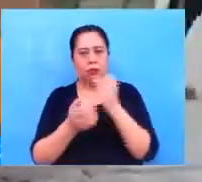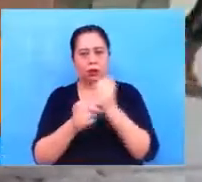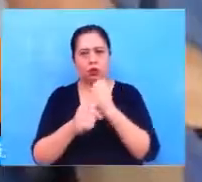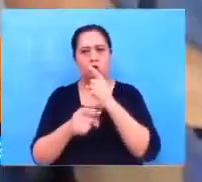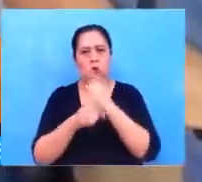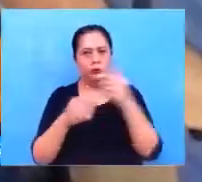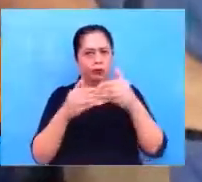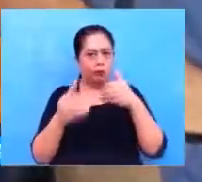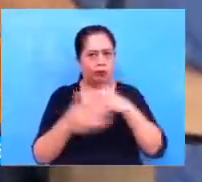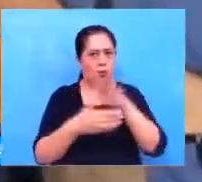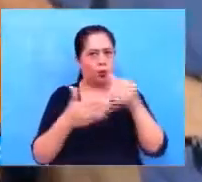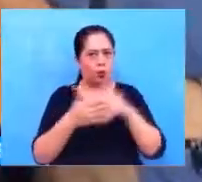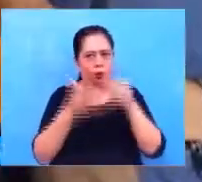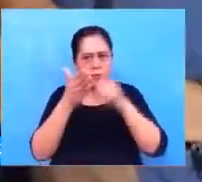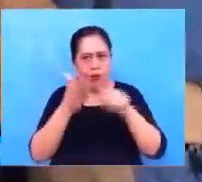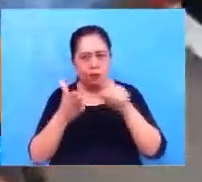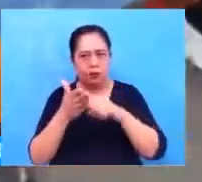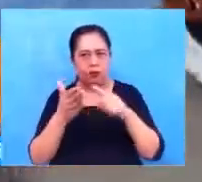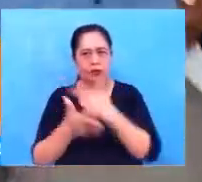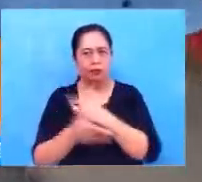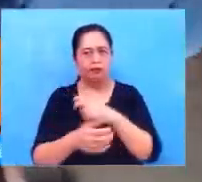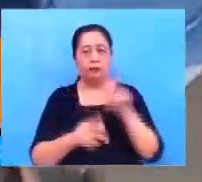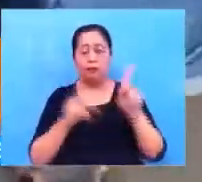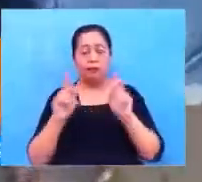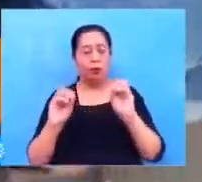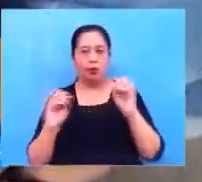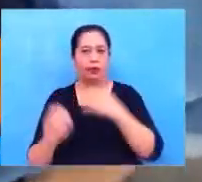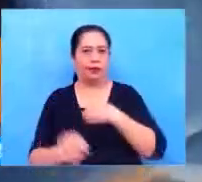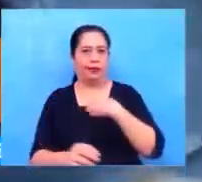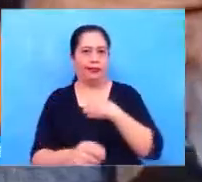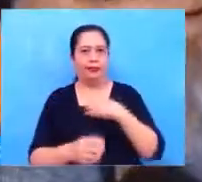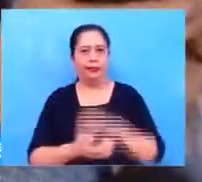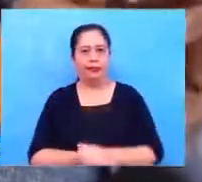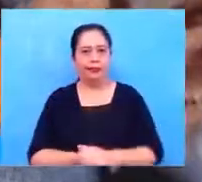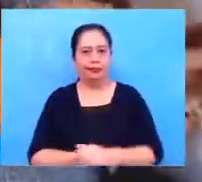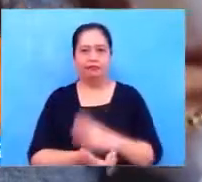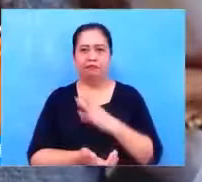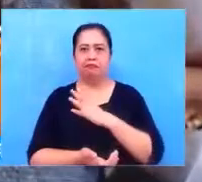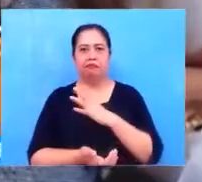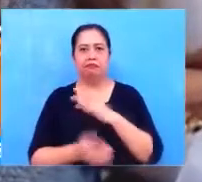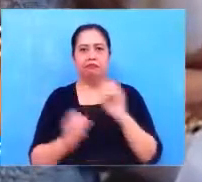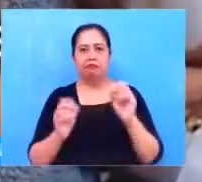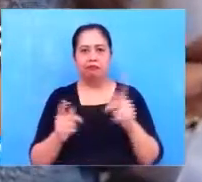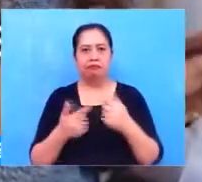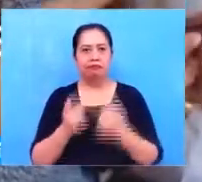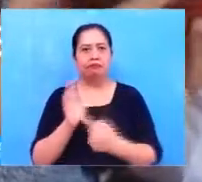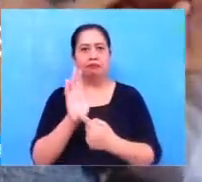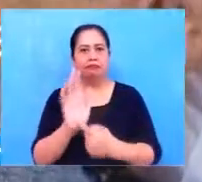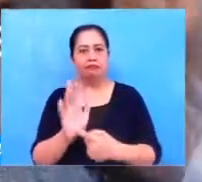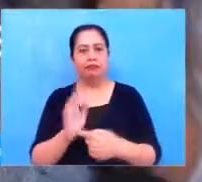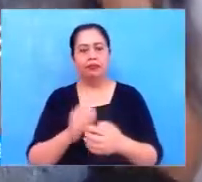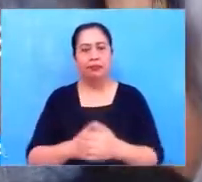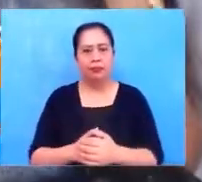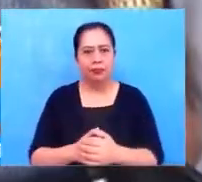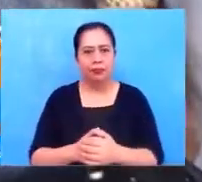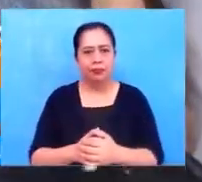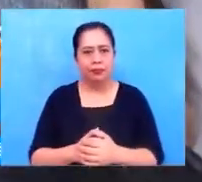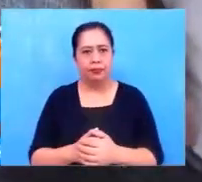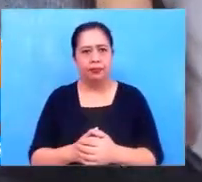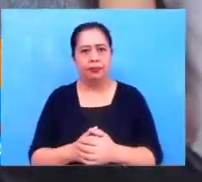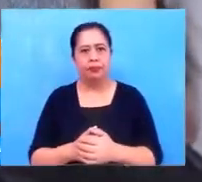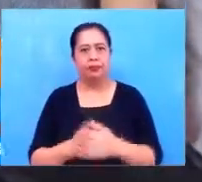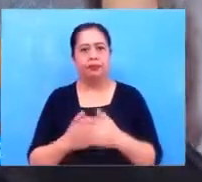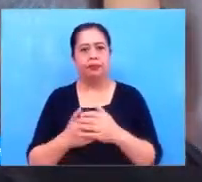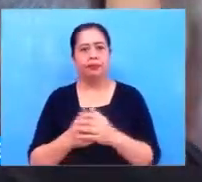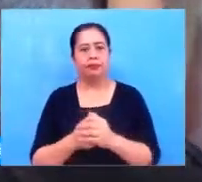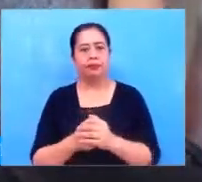lahat. Wala namang reklamo ang ilang pasahero. O yun, marunggaan, may maragaan, hindi